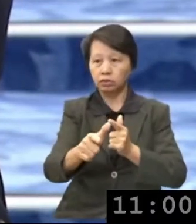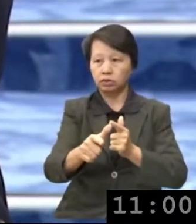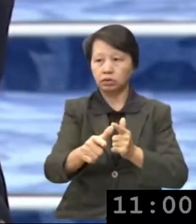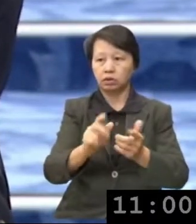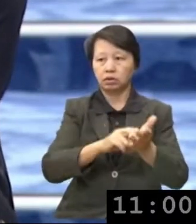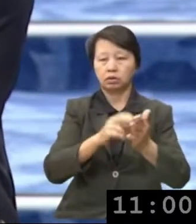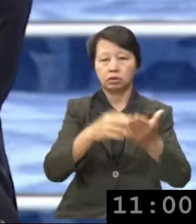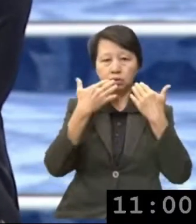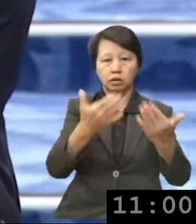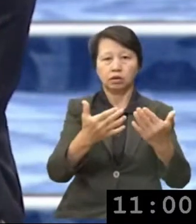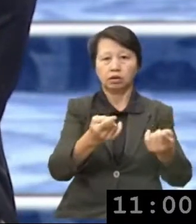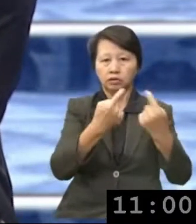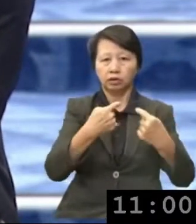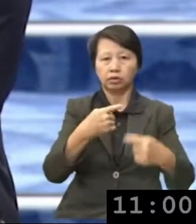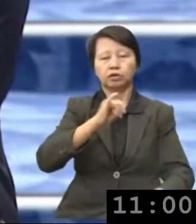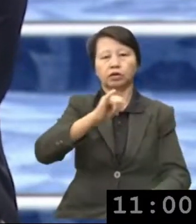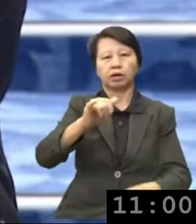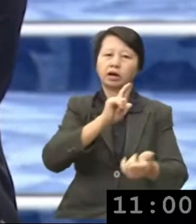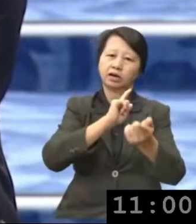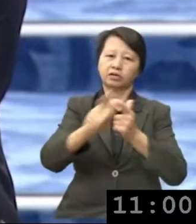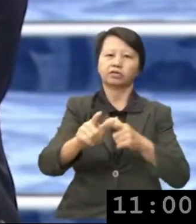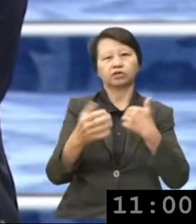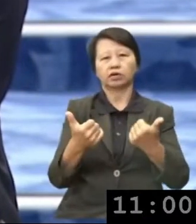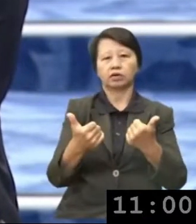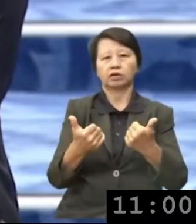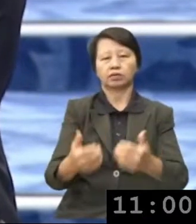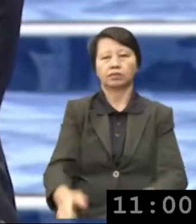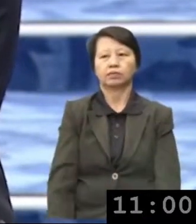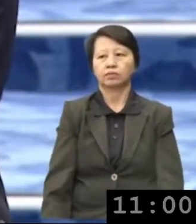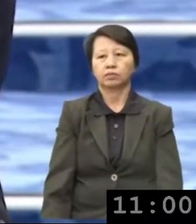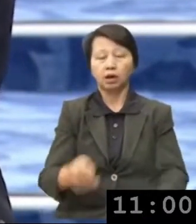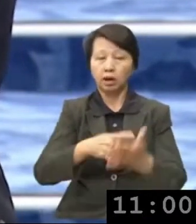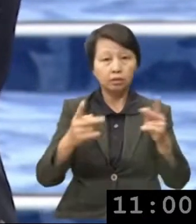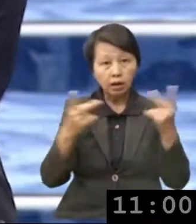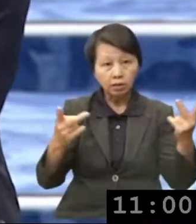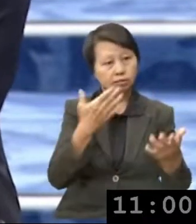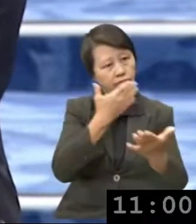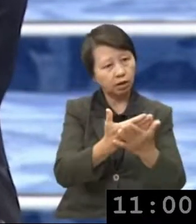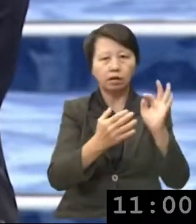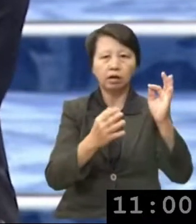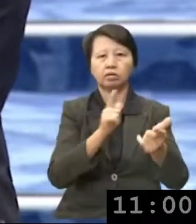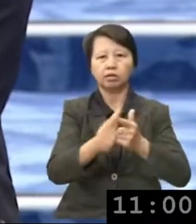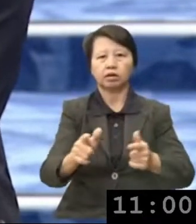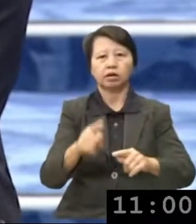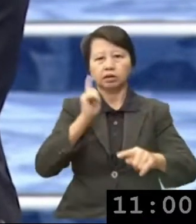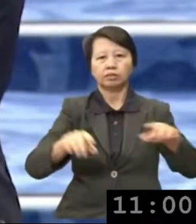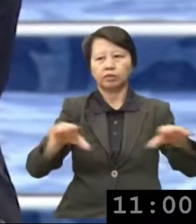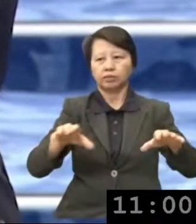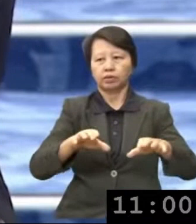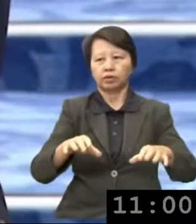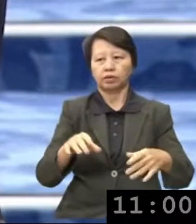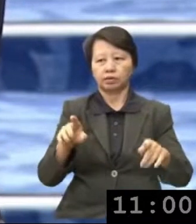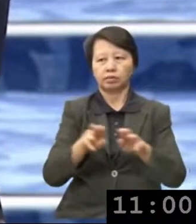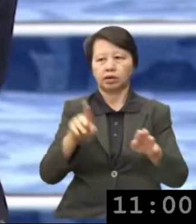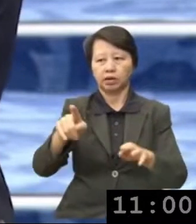Terima kasih dia jawab sama-sama itu pun lulus ya apa khabarabar buat baik itu lulus dia tak boleh buat ayat macam Tan Sri